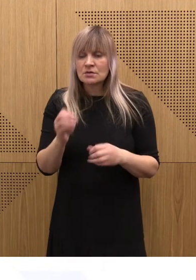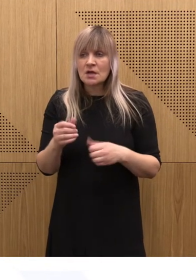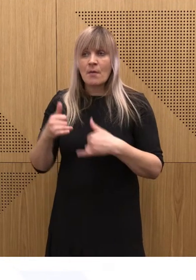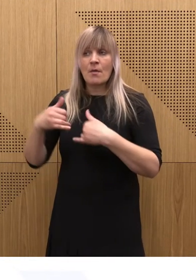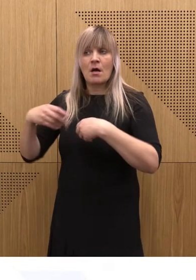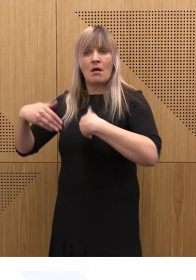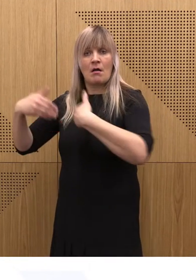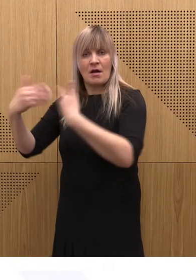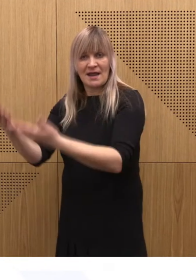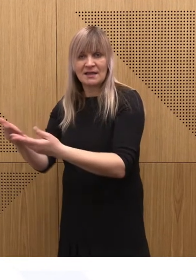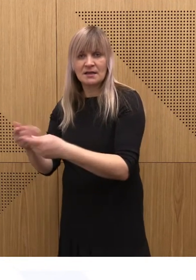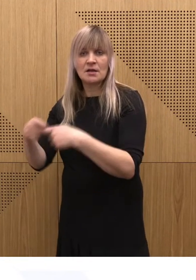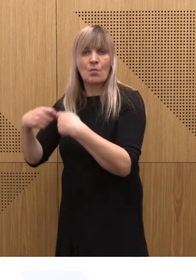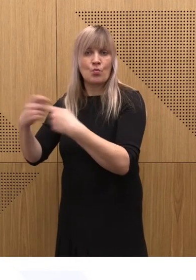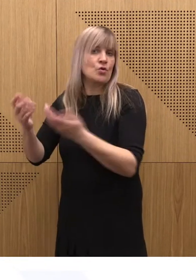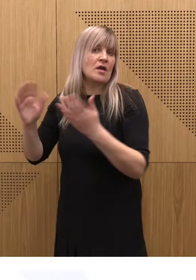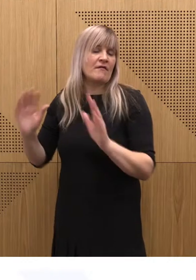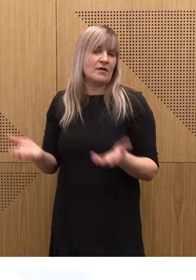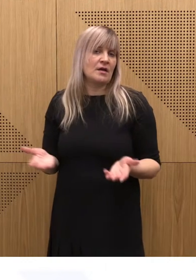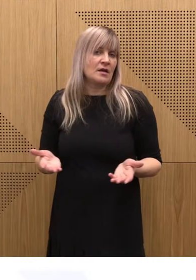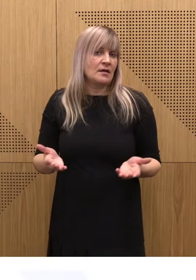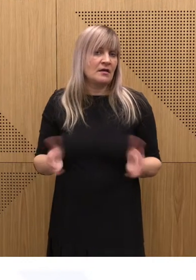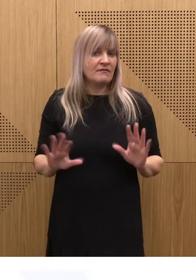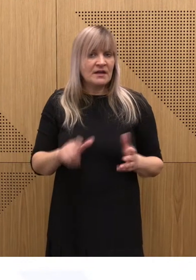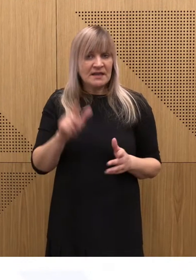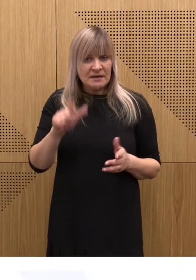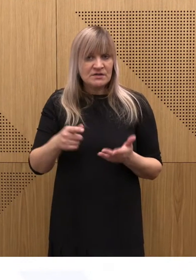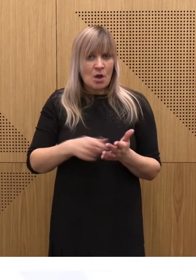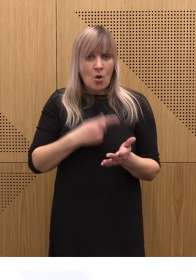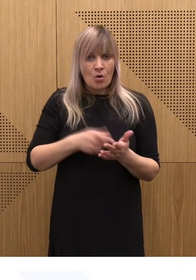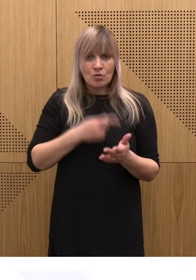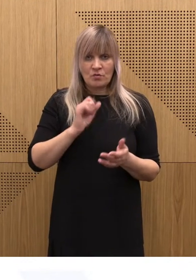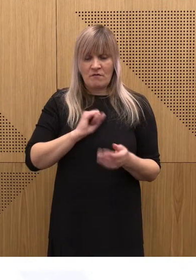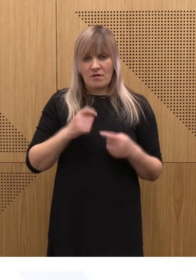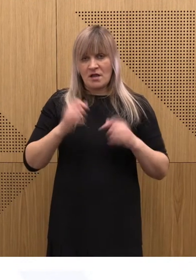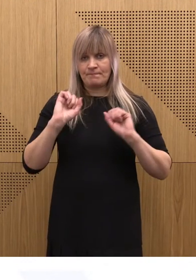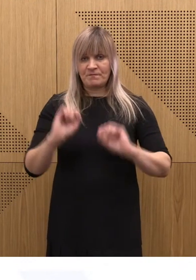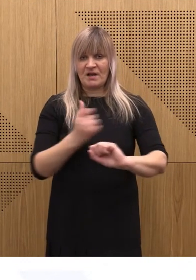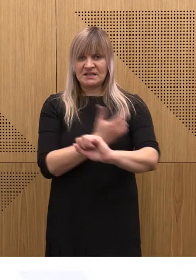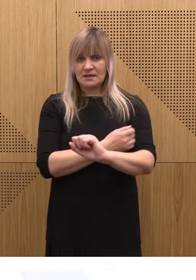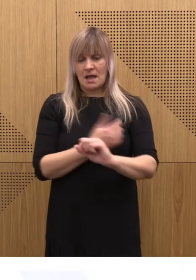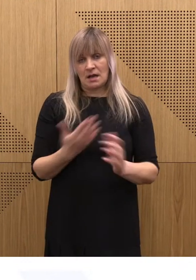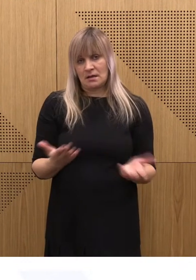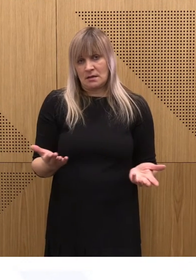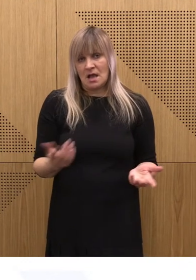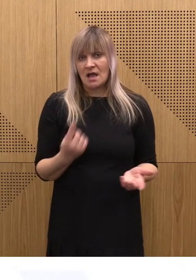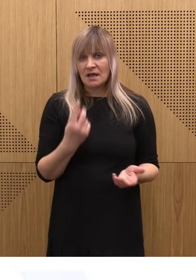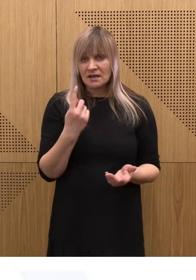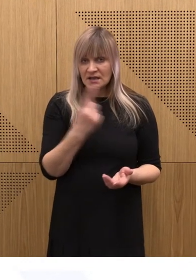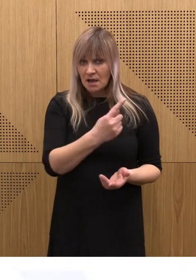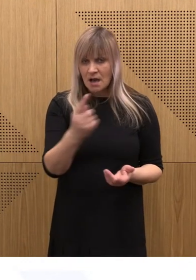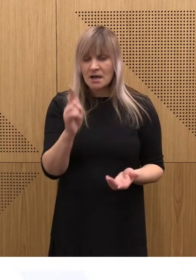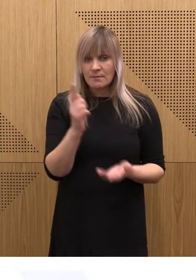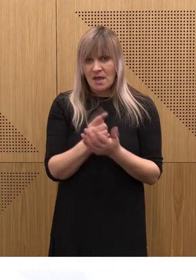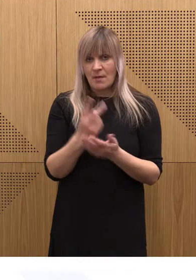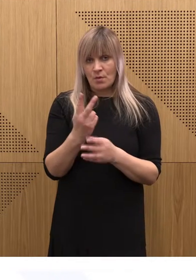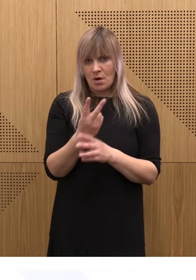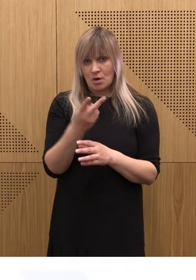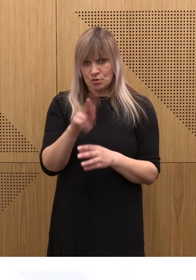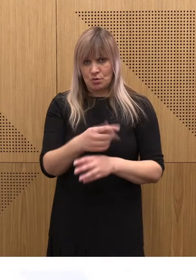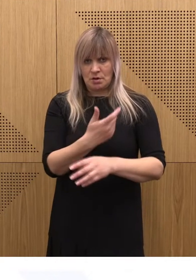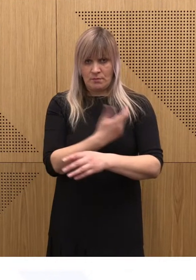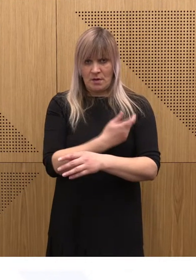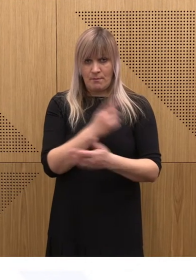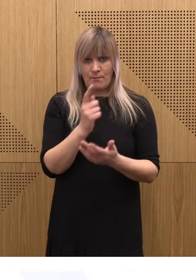kas müüa või siis võib juhtuda, et on ka inimesi, keda on vaja korduvalt vaktsineerida. Niikuinii on iga vaktsiin 2 doosi inimese